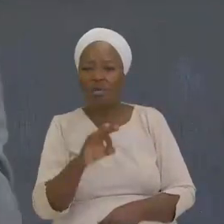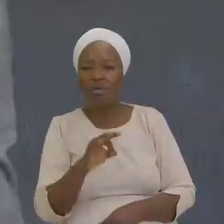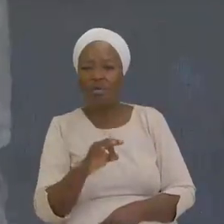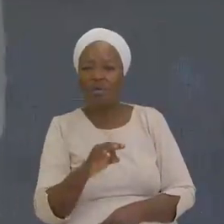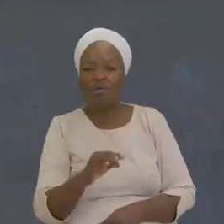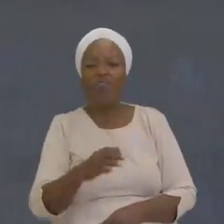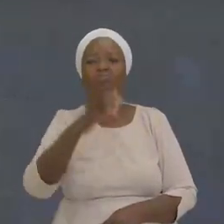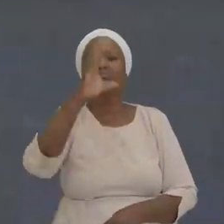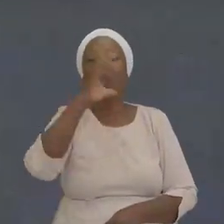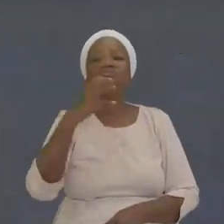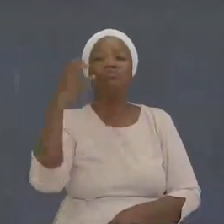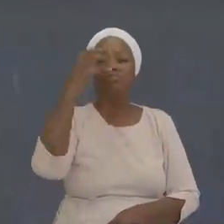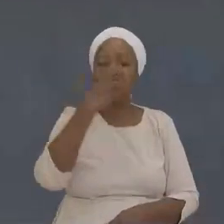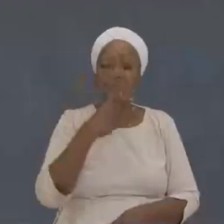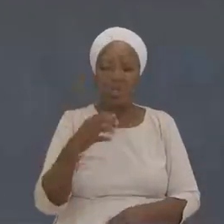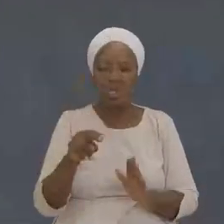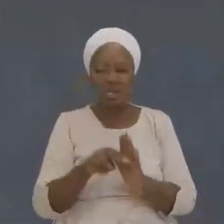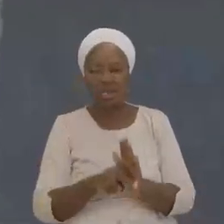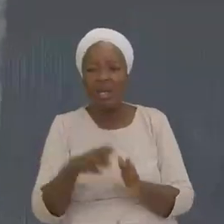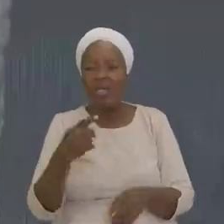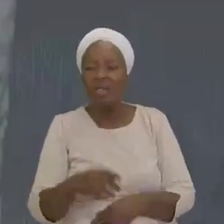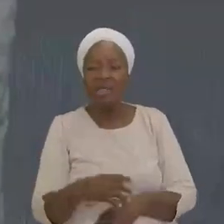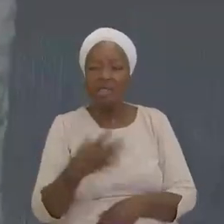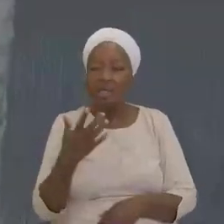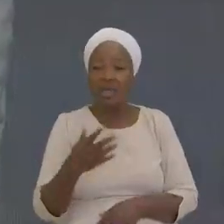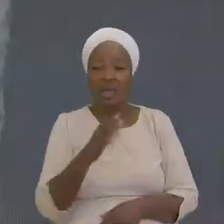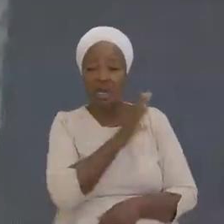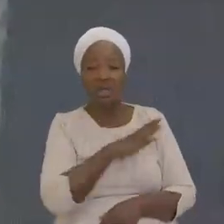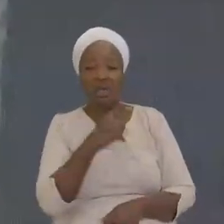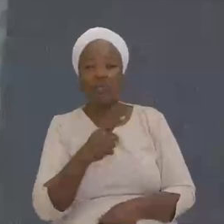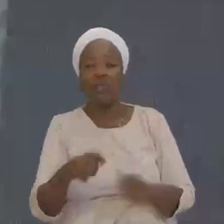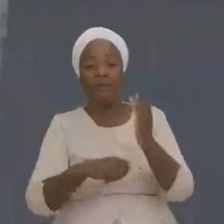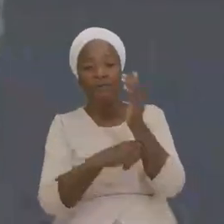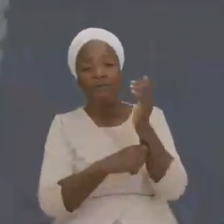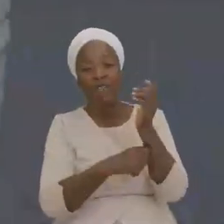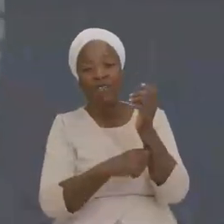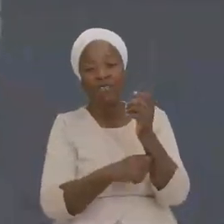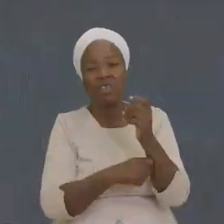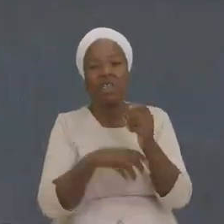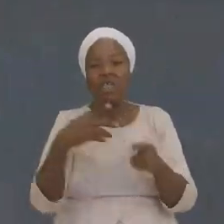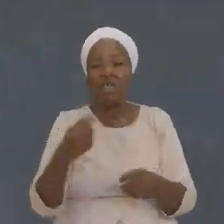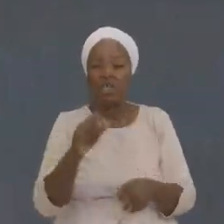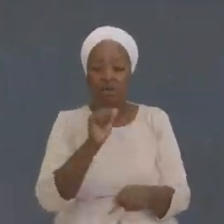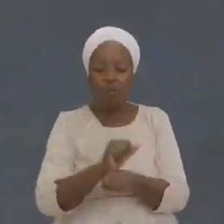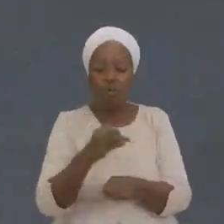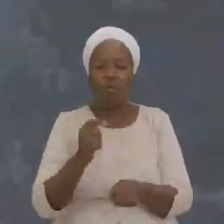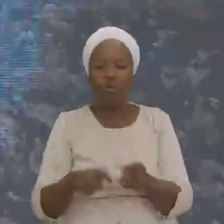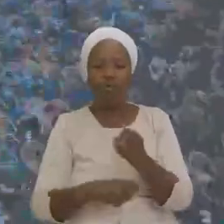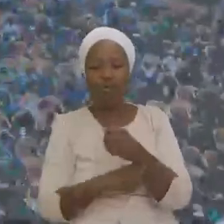souillure, le caractère de l'ivrognerie, le caractère de la